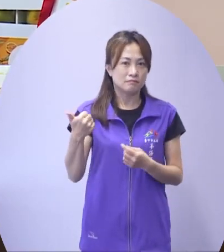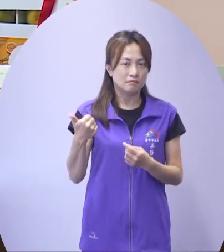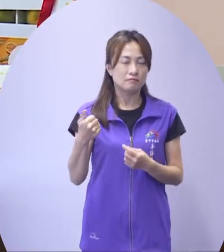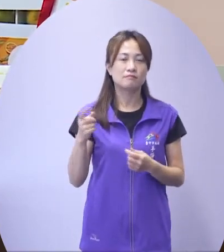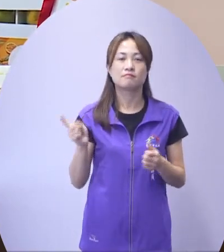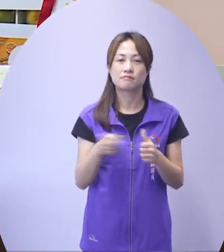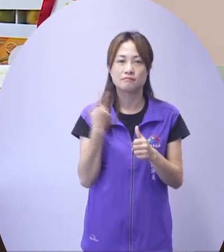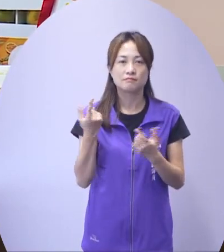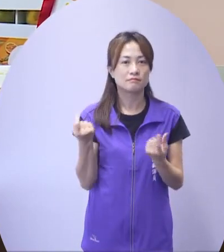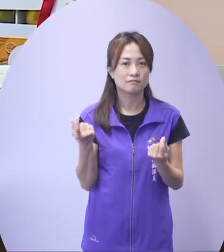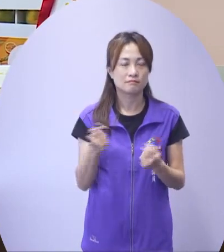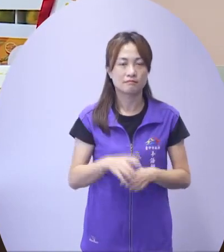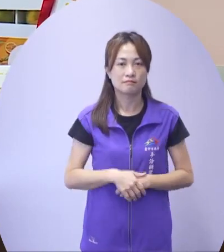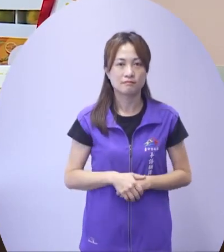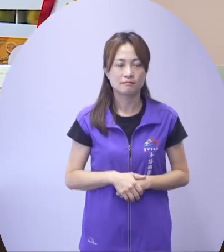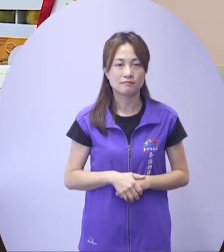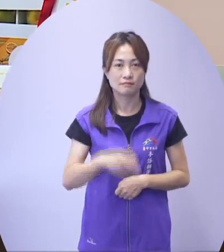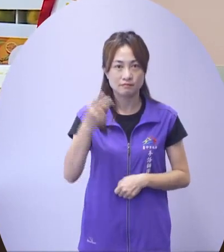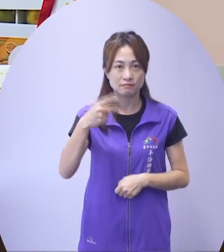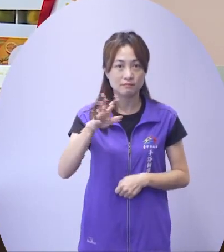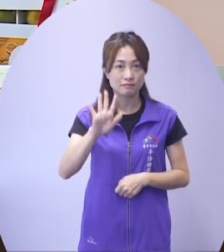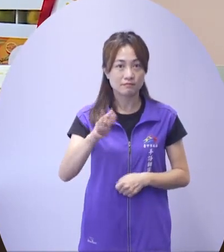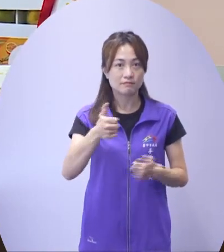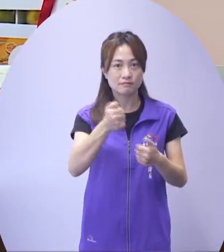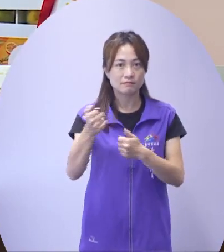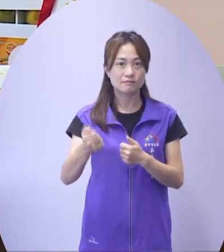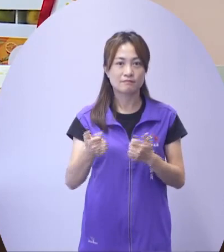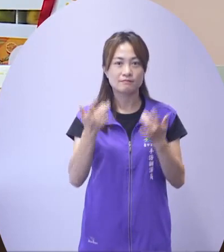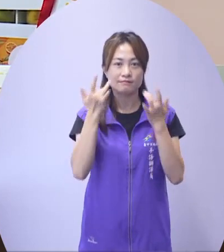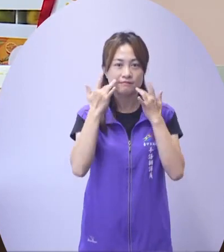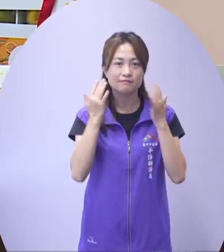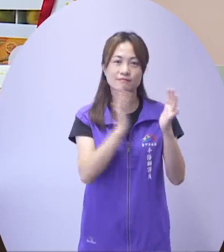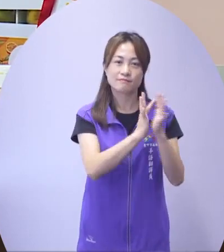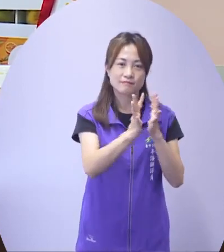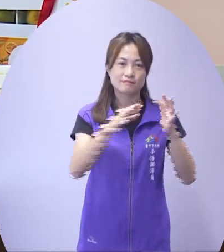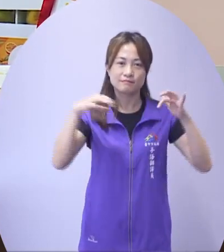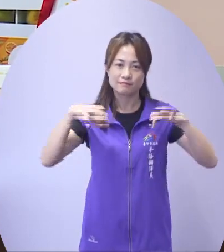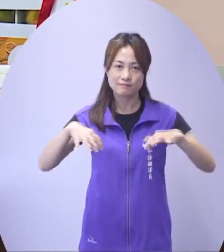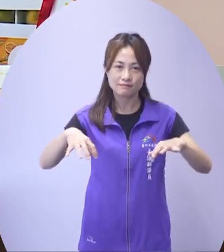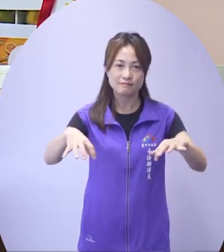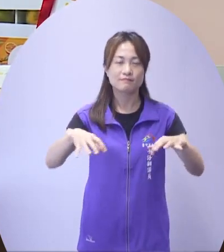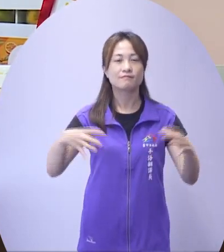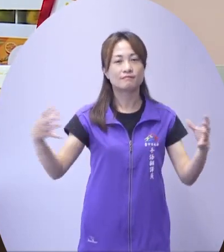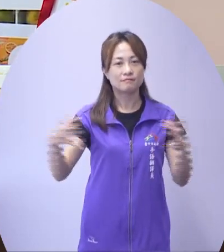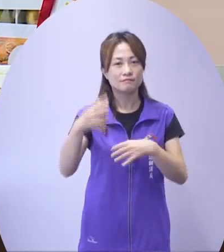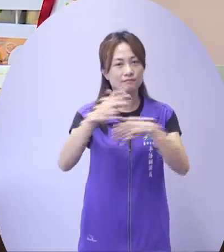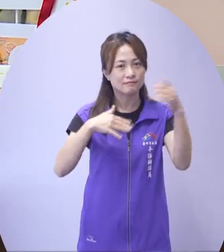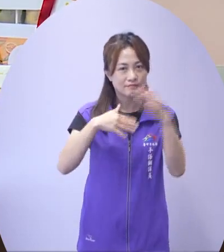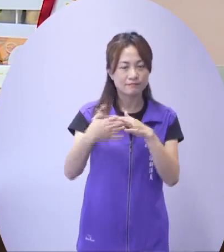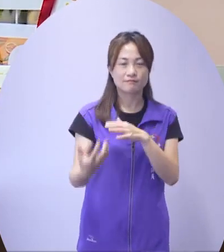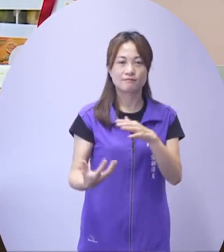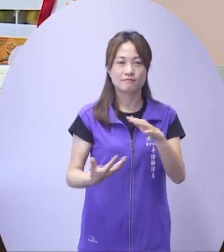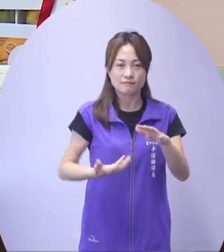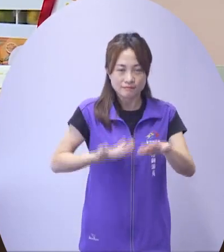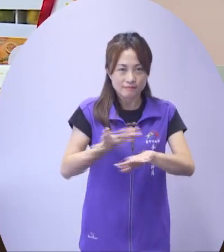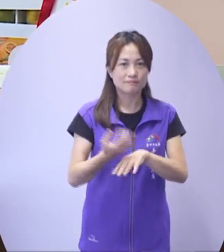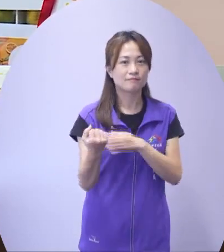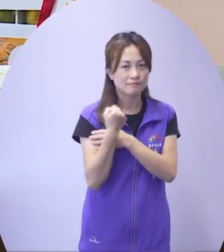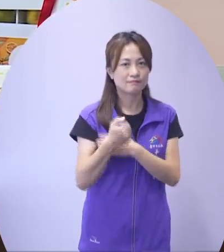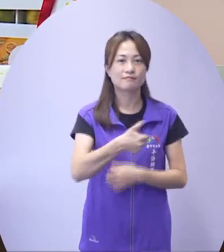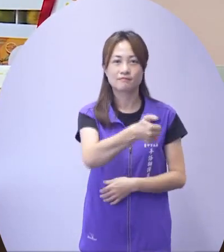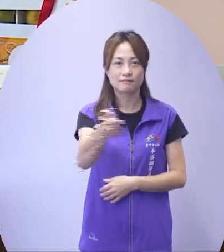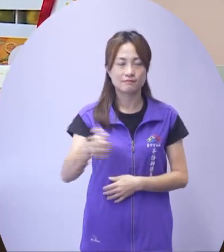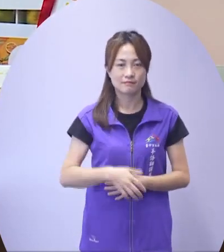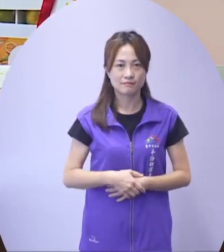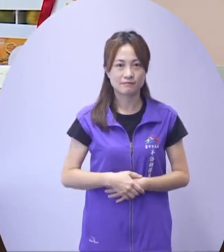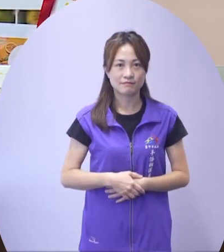个市场市集摊贩们哈，摊商们，大家共同的努力哈，非常感谢。那另外